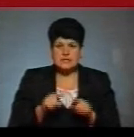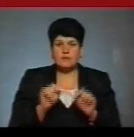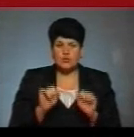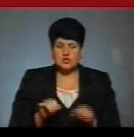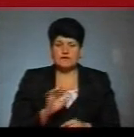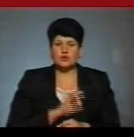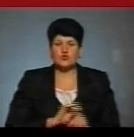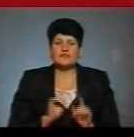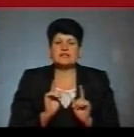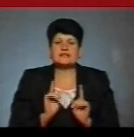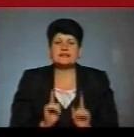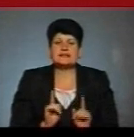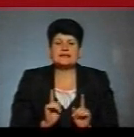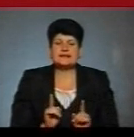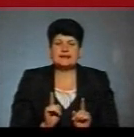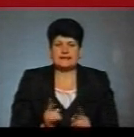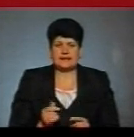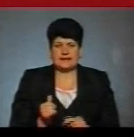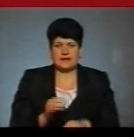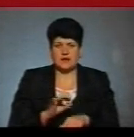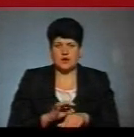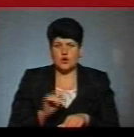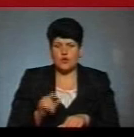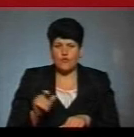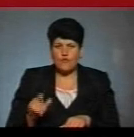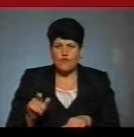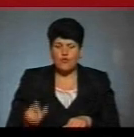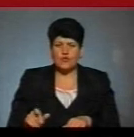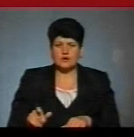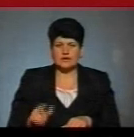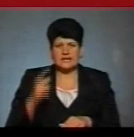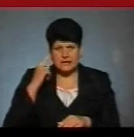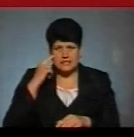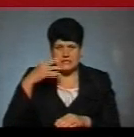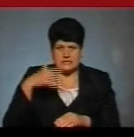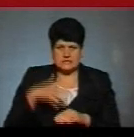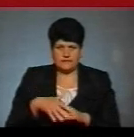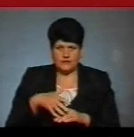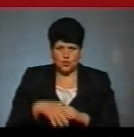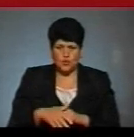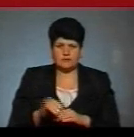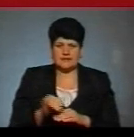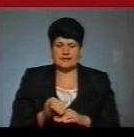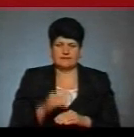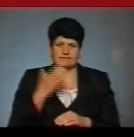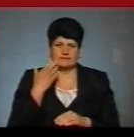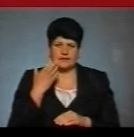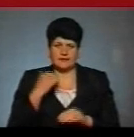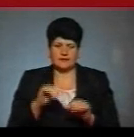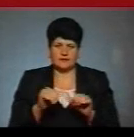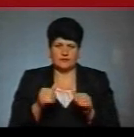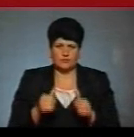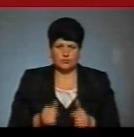використовуватися тільки для хворих, які в свідомості, ті хворі, які без свідомості, то їм цей